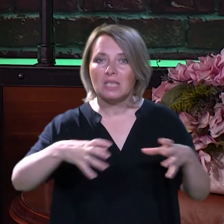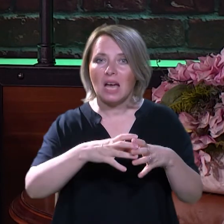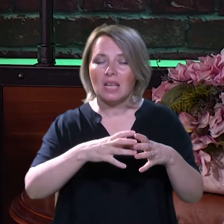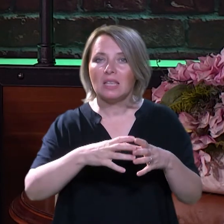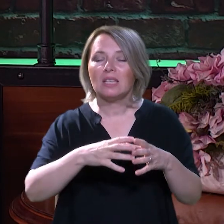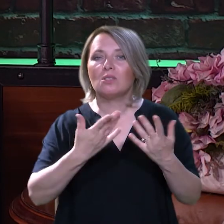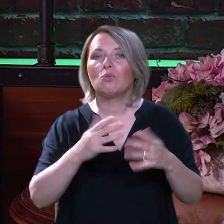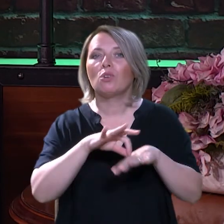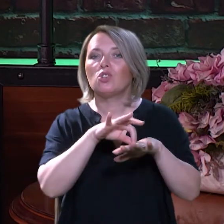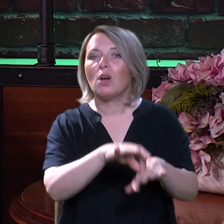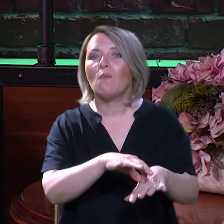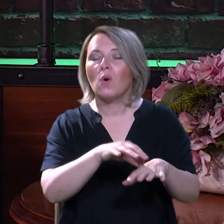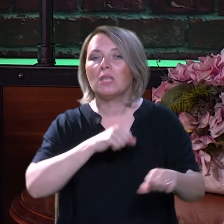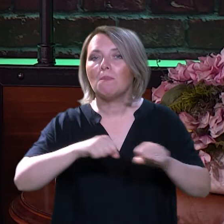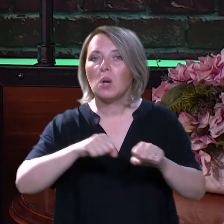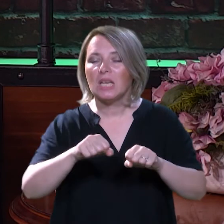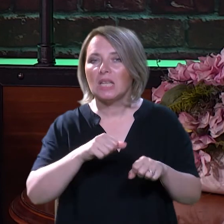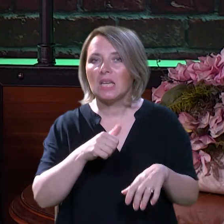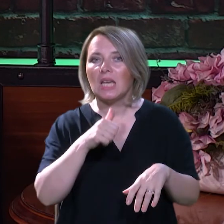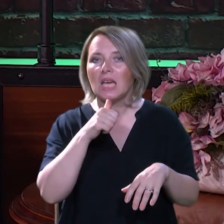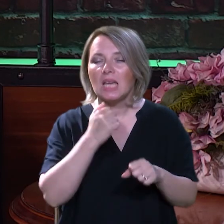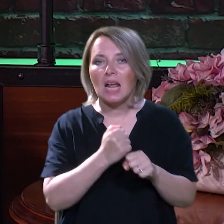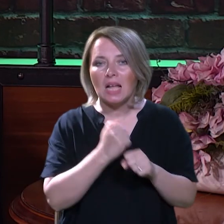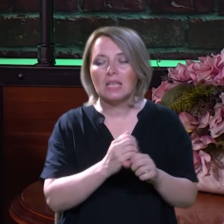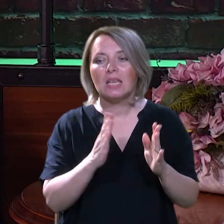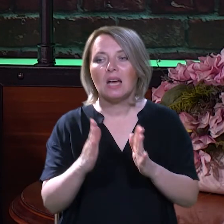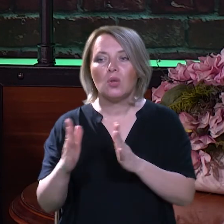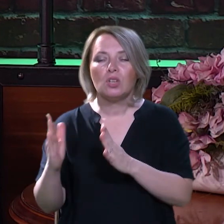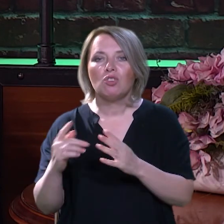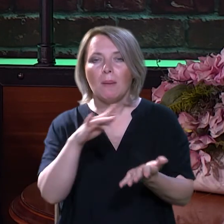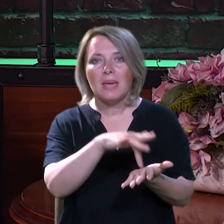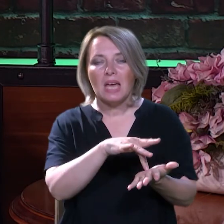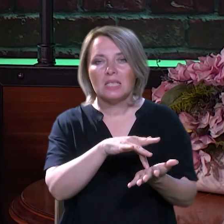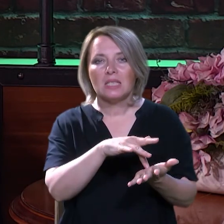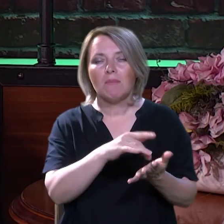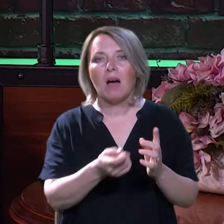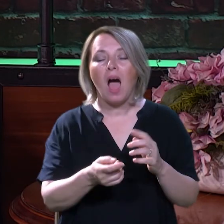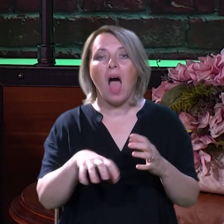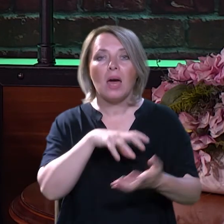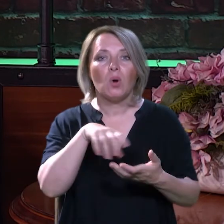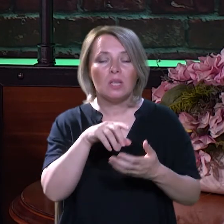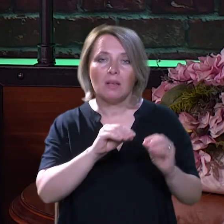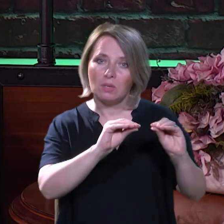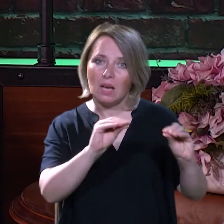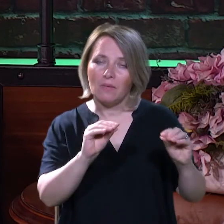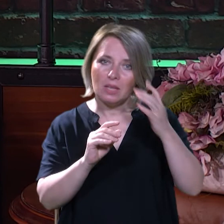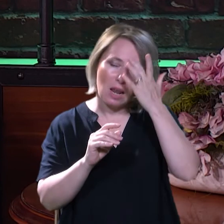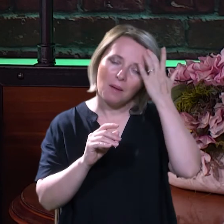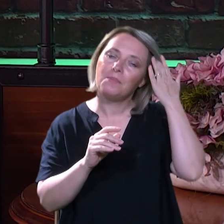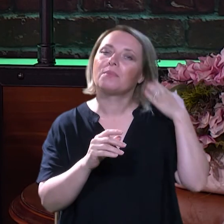zajednice koji će nam voditi nekakve i politike i raditi na određenim pozicijama. A roditeljima